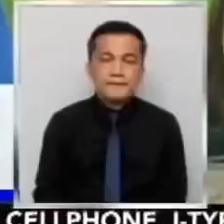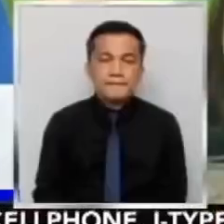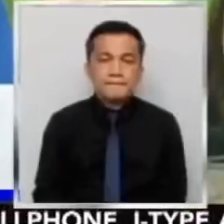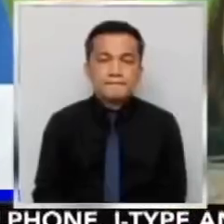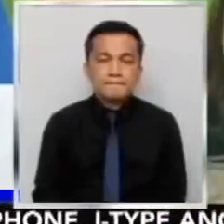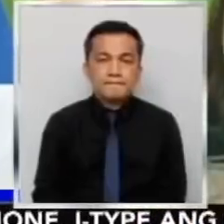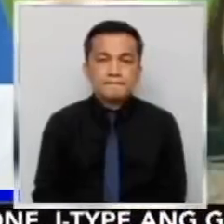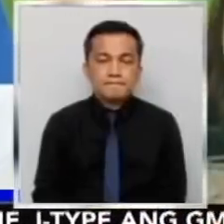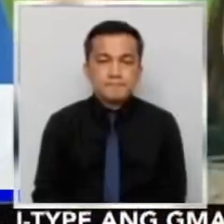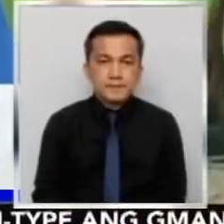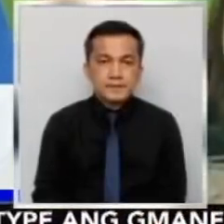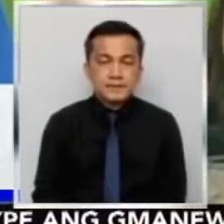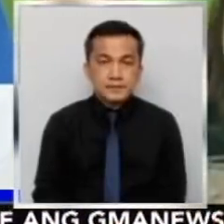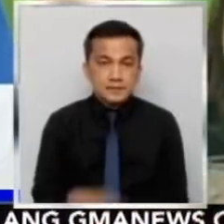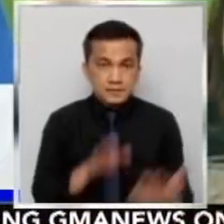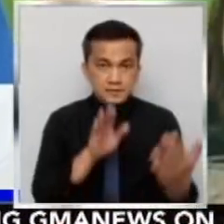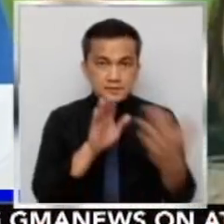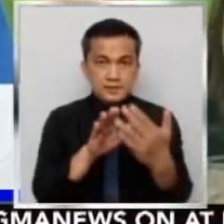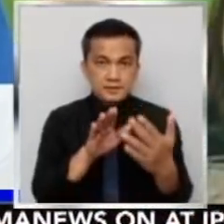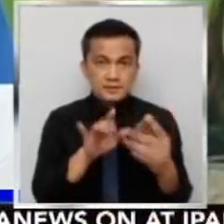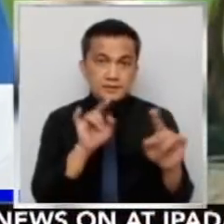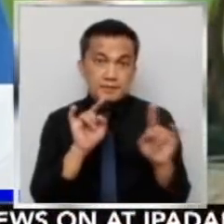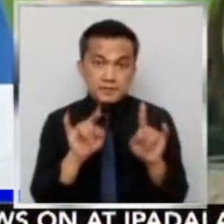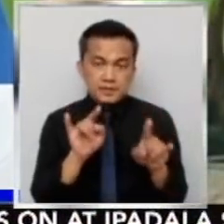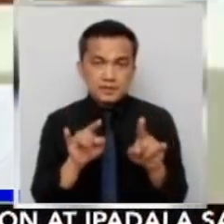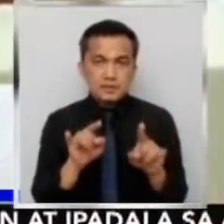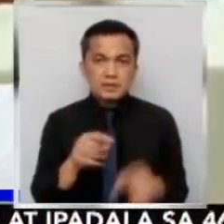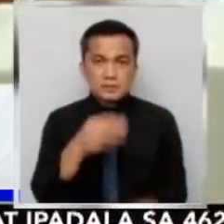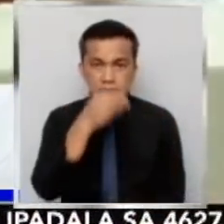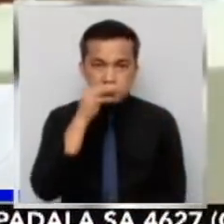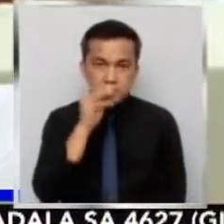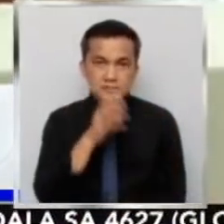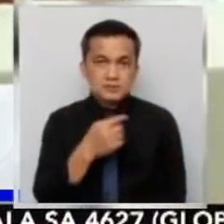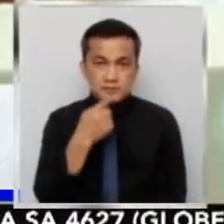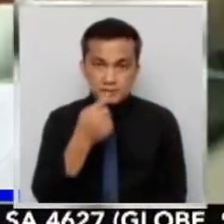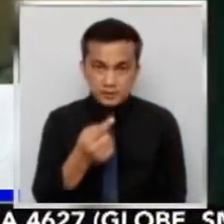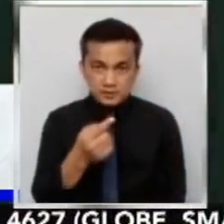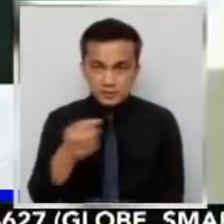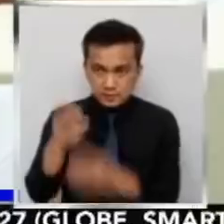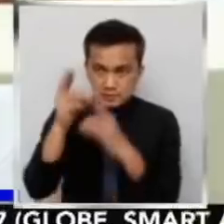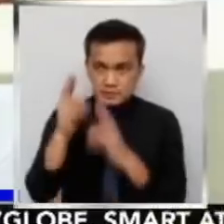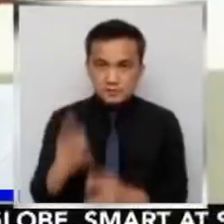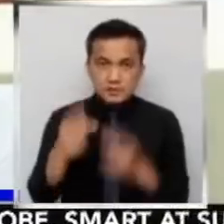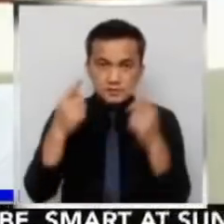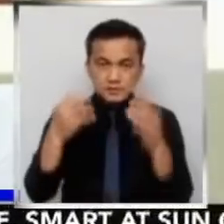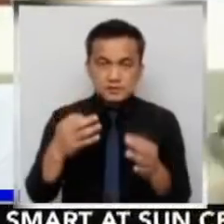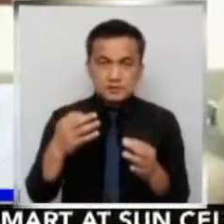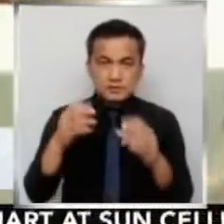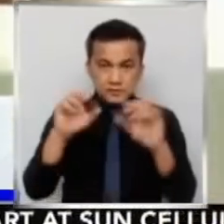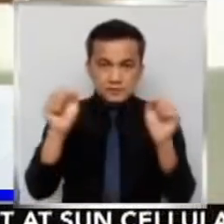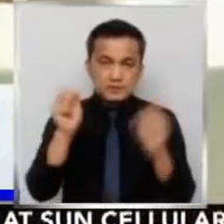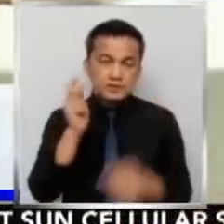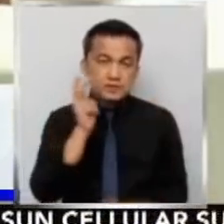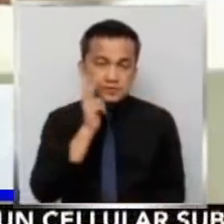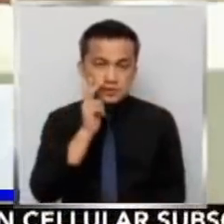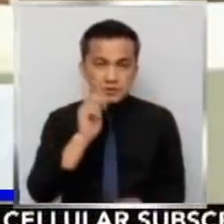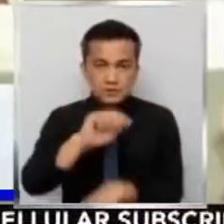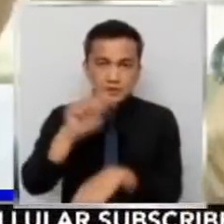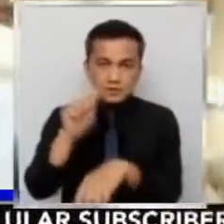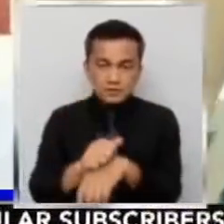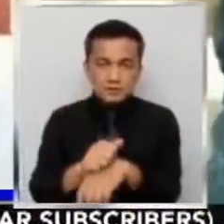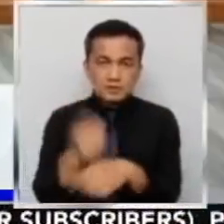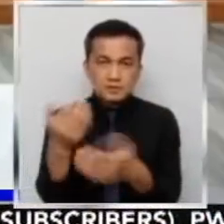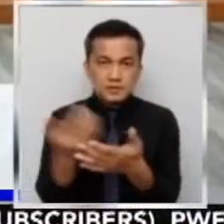Sa pagharap sa media, sinabi ni Pacquiao na nirerespeto niya ang desisyon ni Pangulong Duterte sa pagtatalaga sa mga bagong